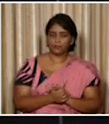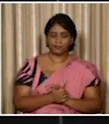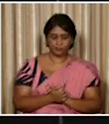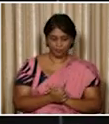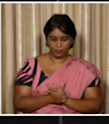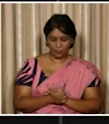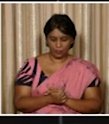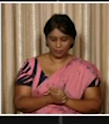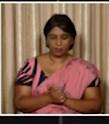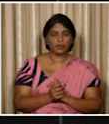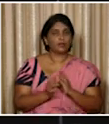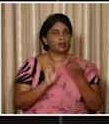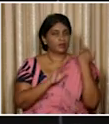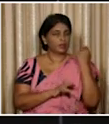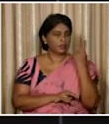கடந்த